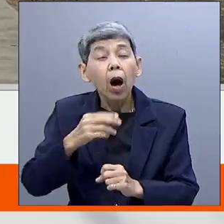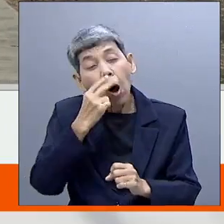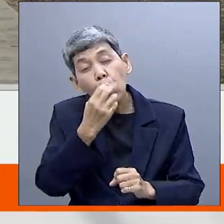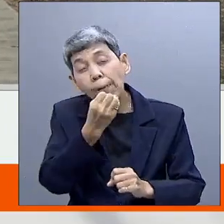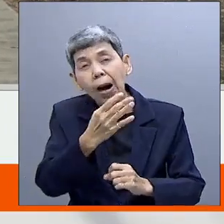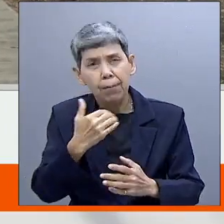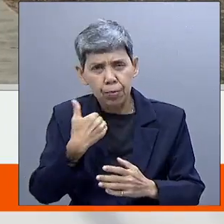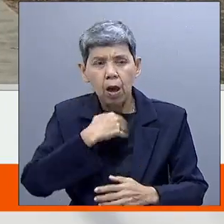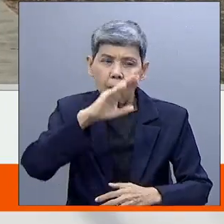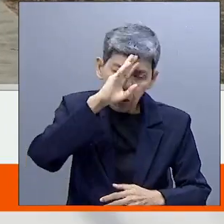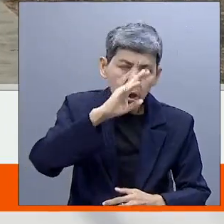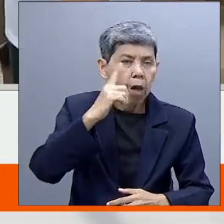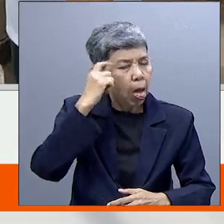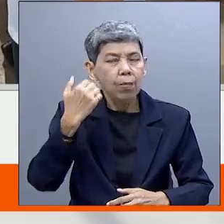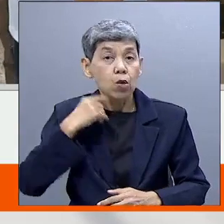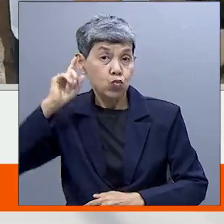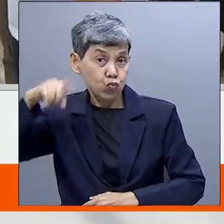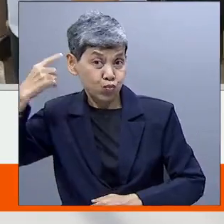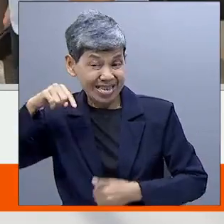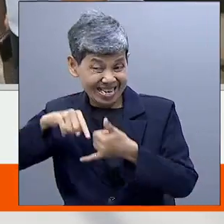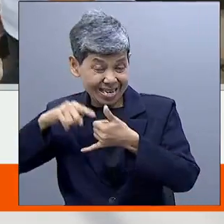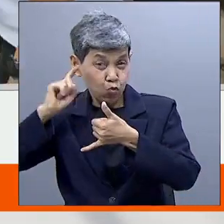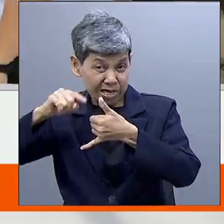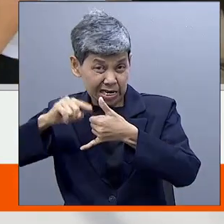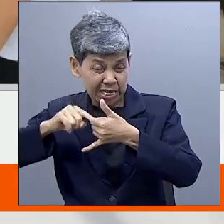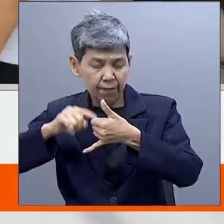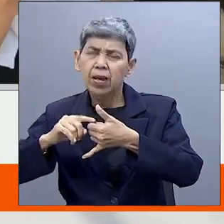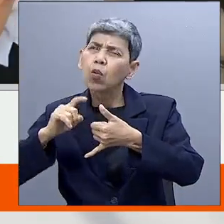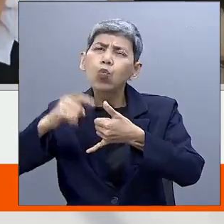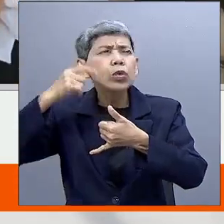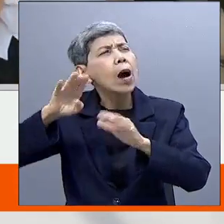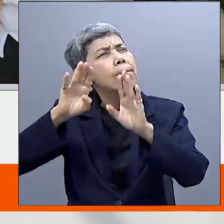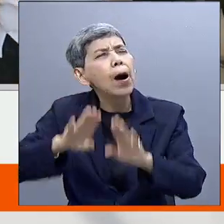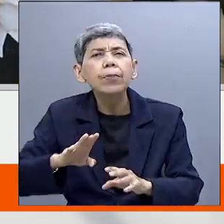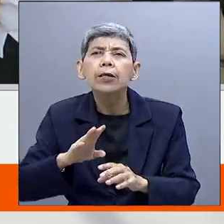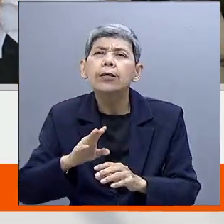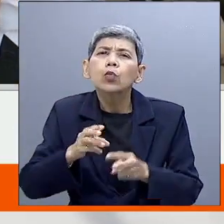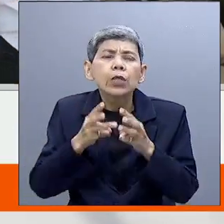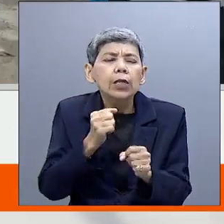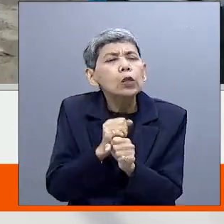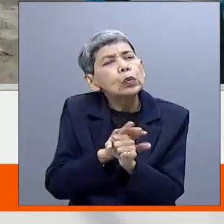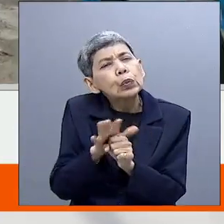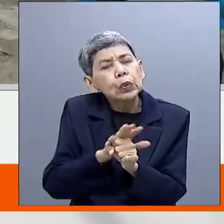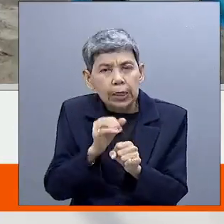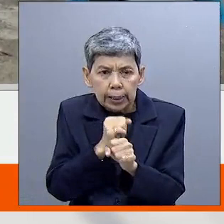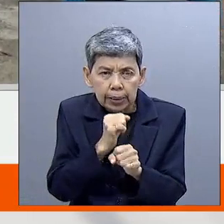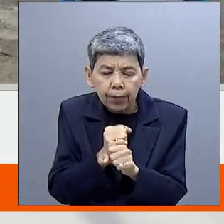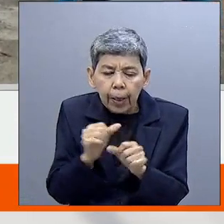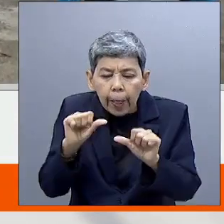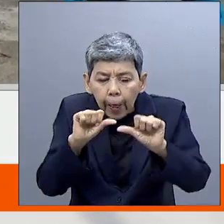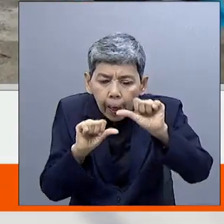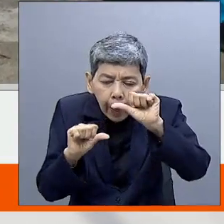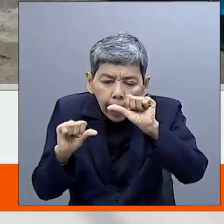แล้วก็มีทั้งป่วยและไม่ป่วยอย่างที่ว่าผู้หญิงเนี่ยส่วนใหญ่จะเป็นแบบทำด้วยวิธีไม่รุนแรงส่วนใหญ่คือการให้ยาพิษนะ